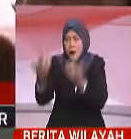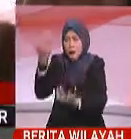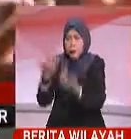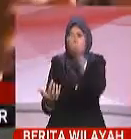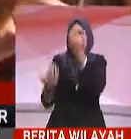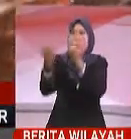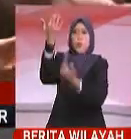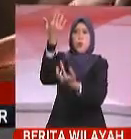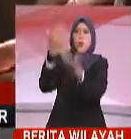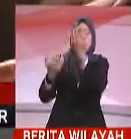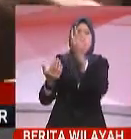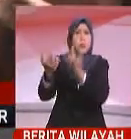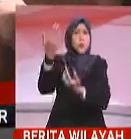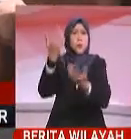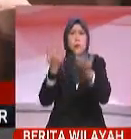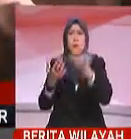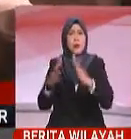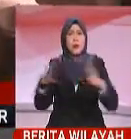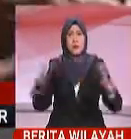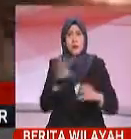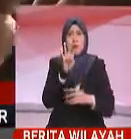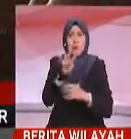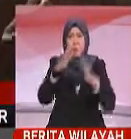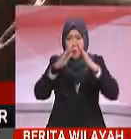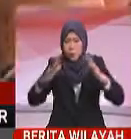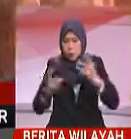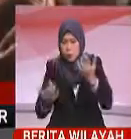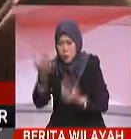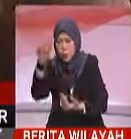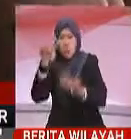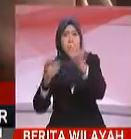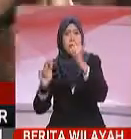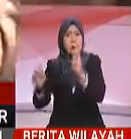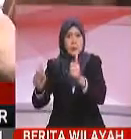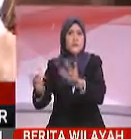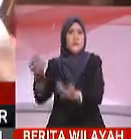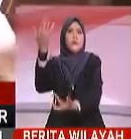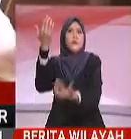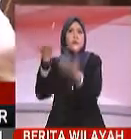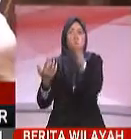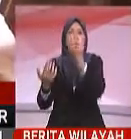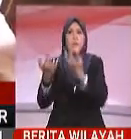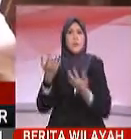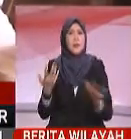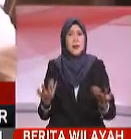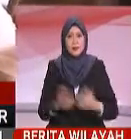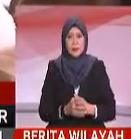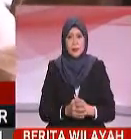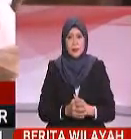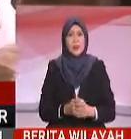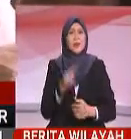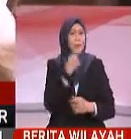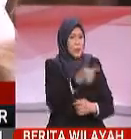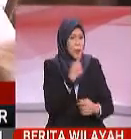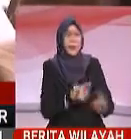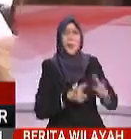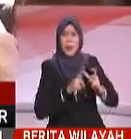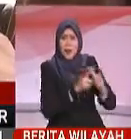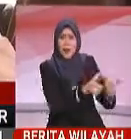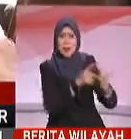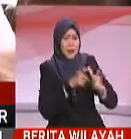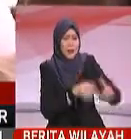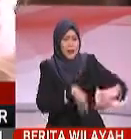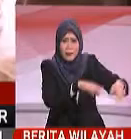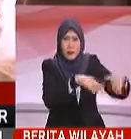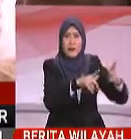naik tu pun. Aku ada 4 rumah hubung. Api naik gitu ya dulu. Api lagi mah, lagi mah. Ya beri mah.